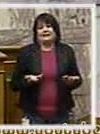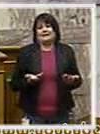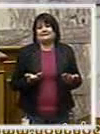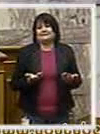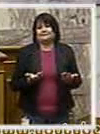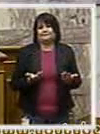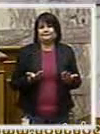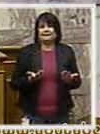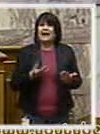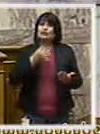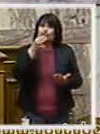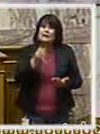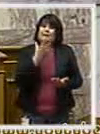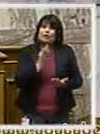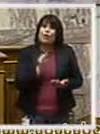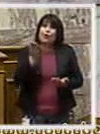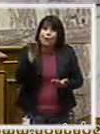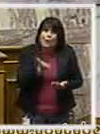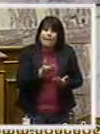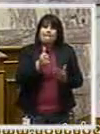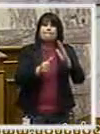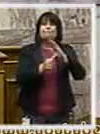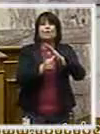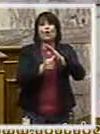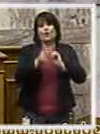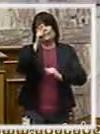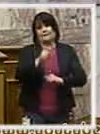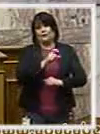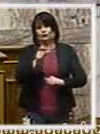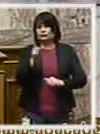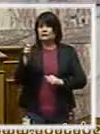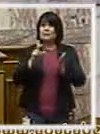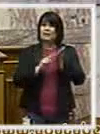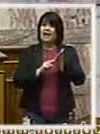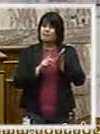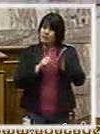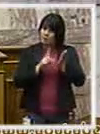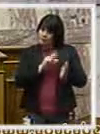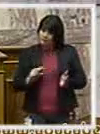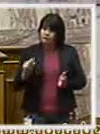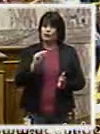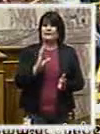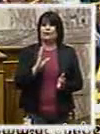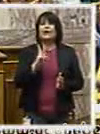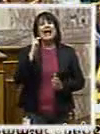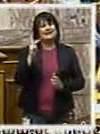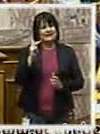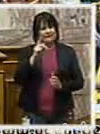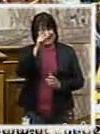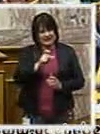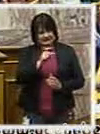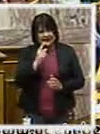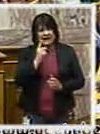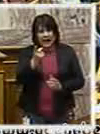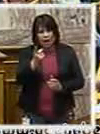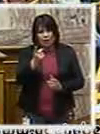στιγμή. Αλλά σας εξήγησα νωρίτερα για ποιο λόγο εδόθη ένα δίλεπτο. Και πρέπει να πω βέβαια ότι ο κύριος Κατζαφέρης δεν αναφέρθηκε